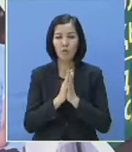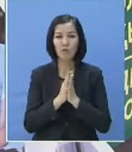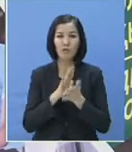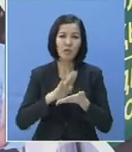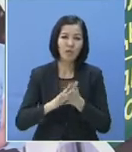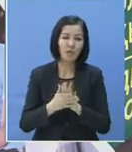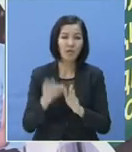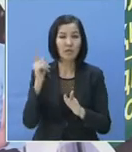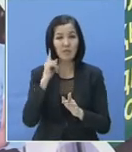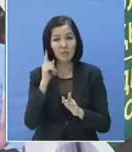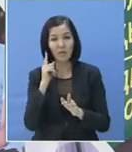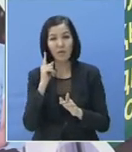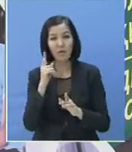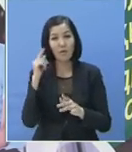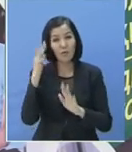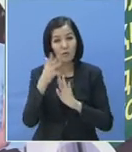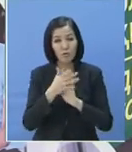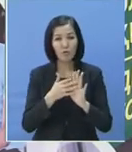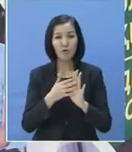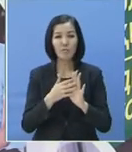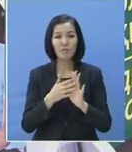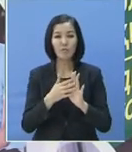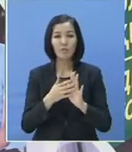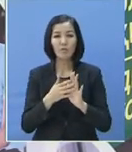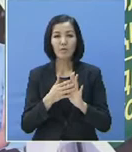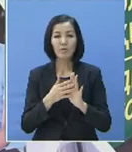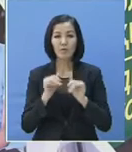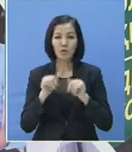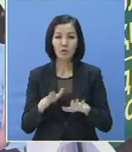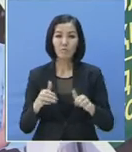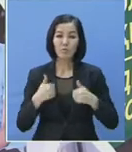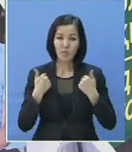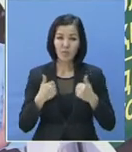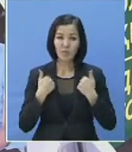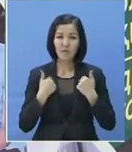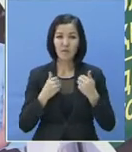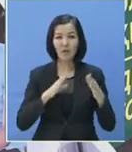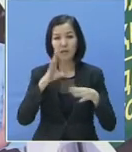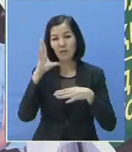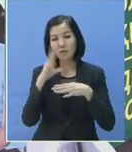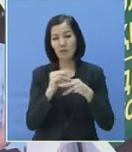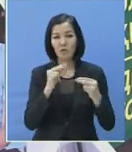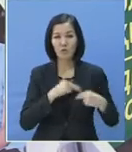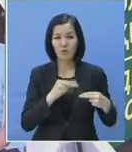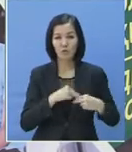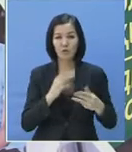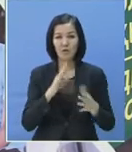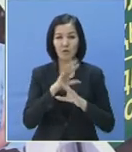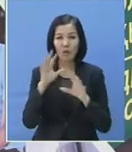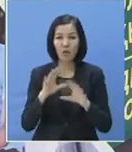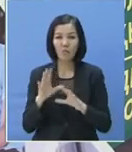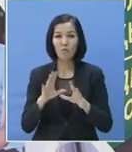жағдайын тыңдай, соның өтініштерін шешіп беруге тырысып, күн түні демей солардың